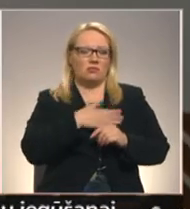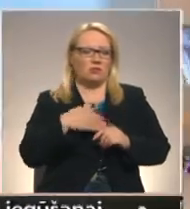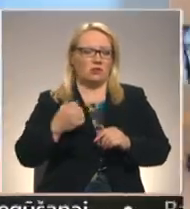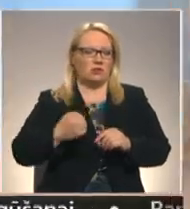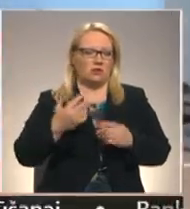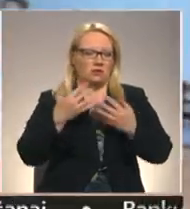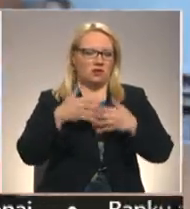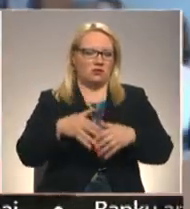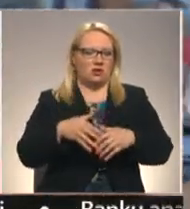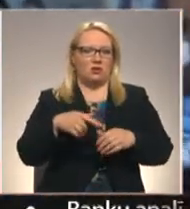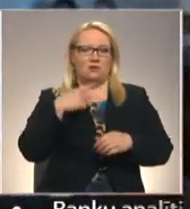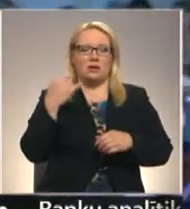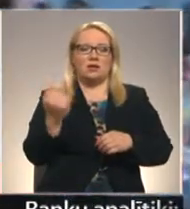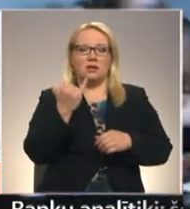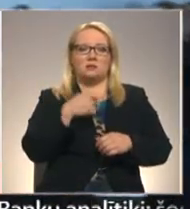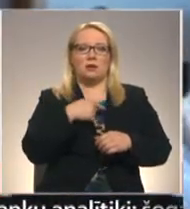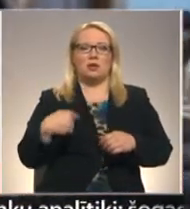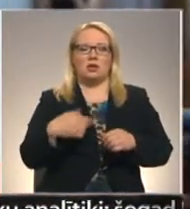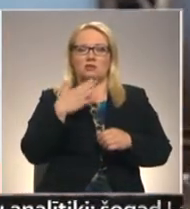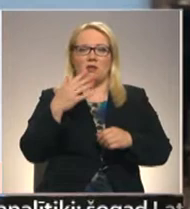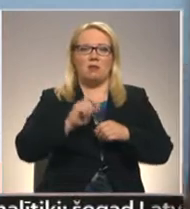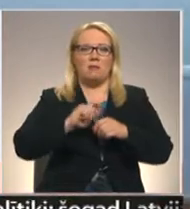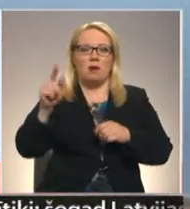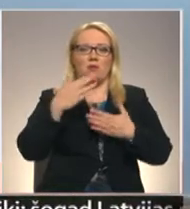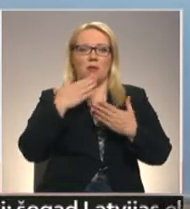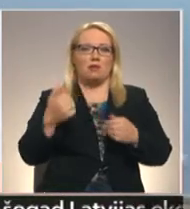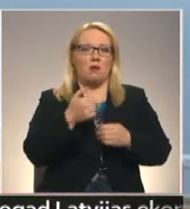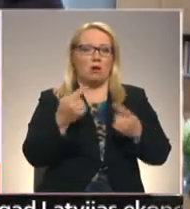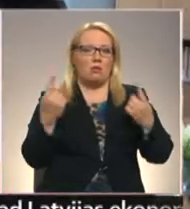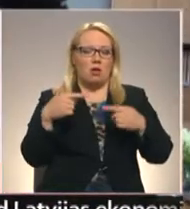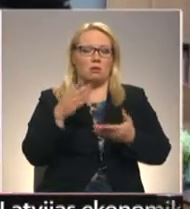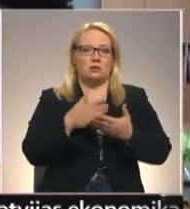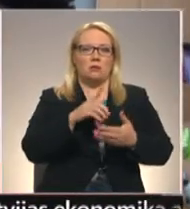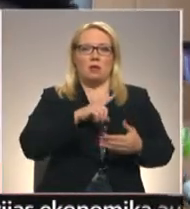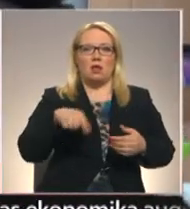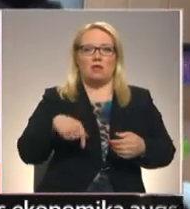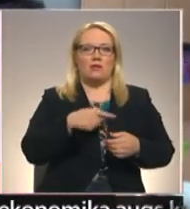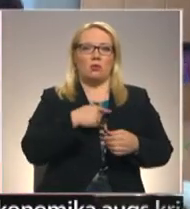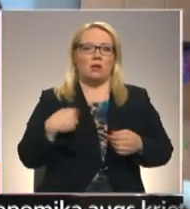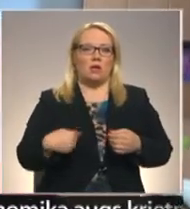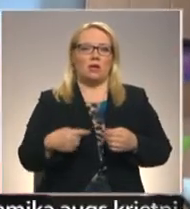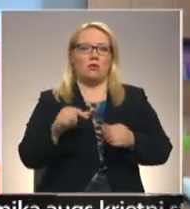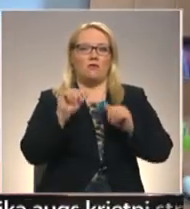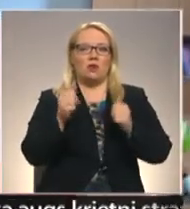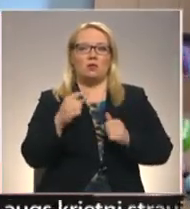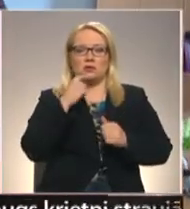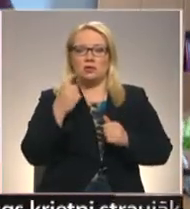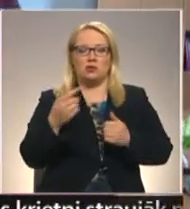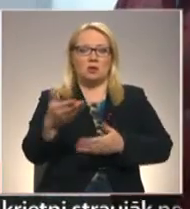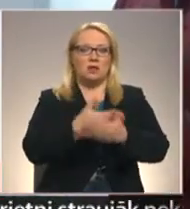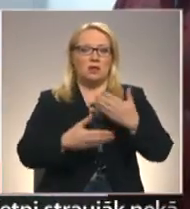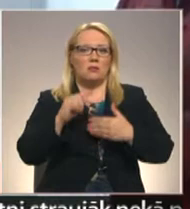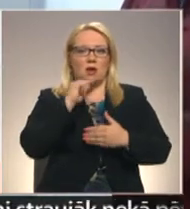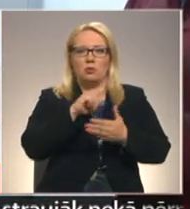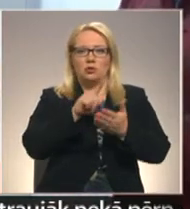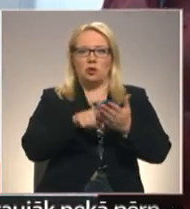sarežģīti. Interese par ķīniešu valodu visstraujāk aug pēdējo gadu laikā, jo starp Latviju un Ķīnu veidojas arvien ciešāka sadarbība ekonomikas jautājumos, līdz